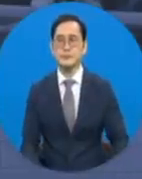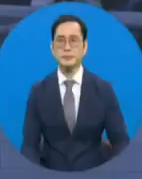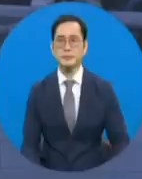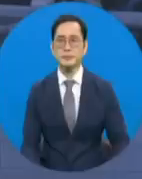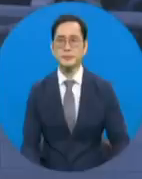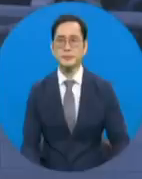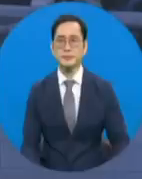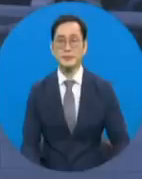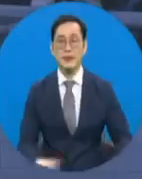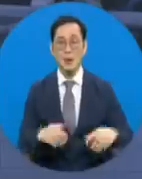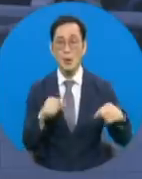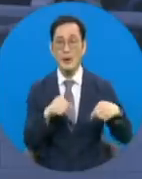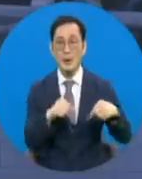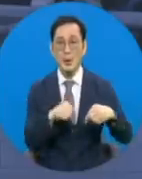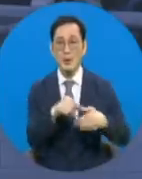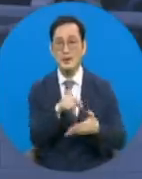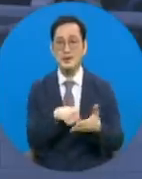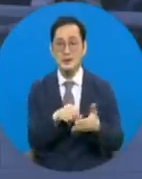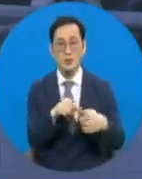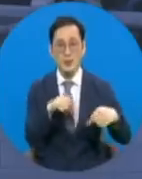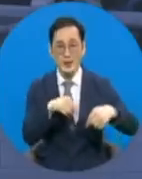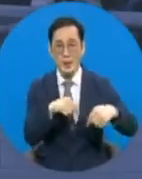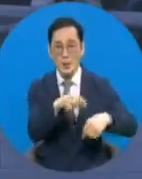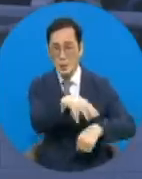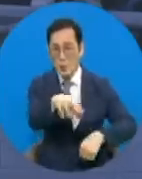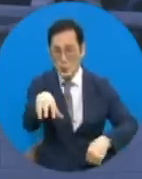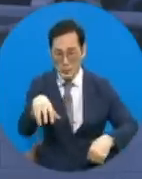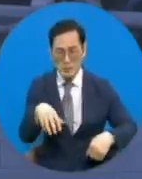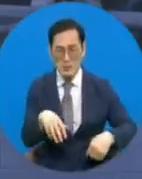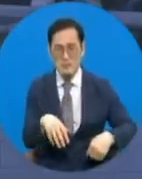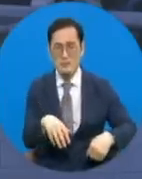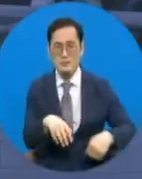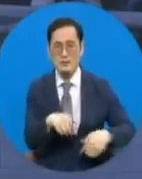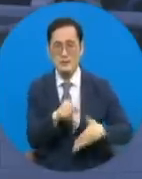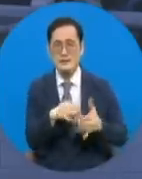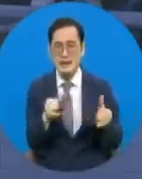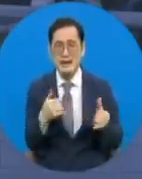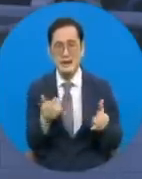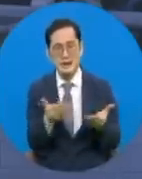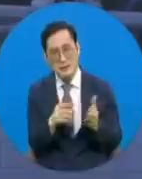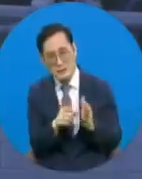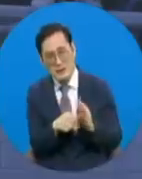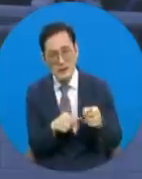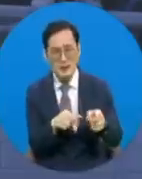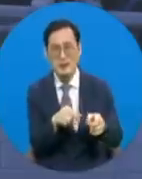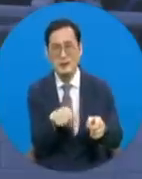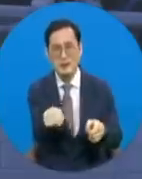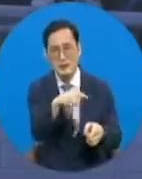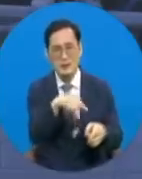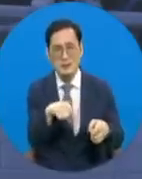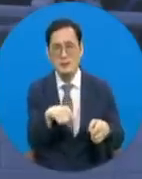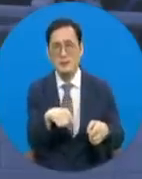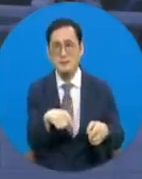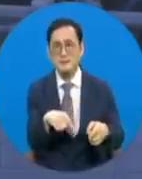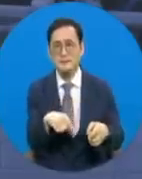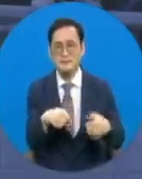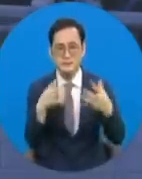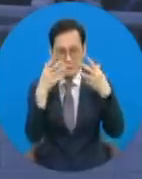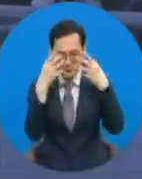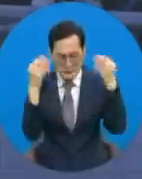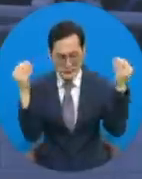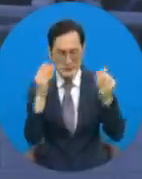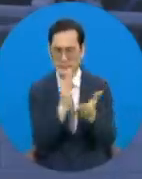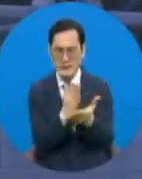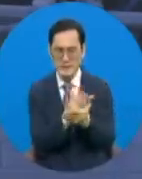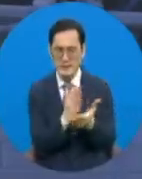많습니다. 저도 외교부를 출입하고 있기 때문에 이 대사관에 취재 가는 경우가 많은데 다 비공개예요. 이건 절대 쓰지 말라. 그냥 오프로 해달라.